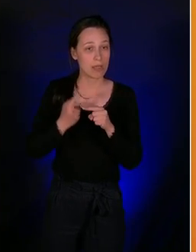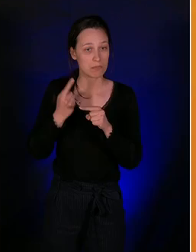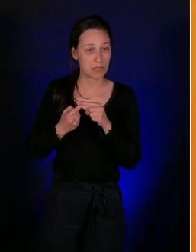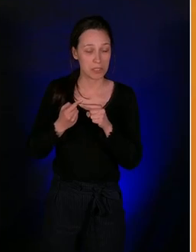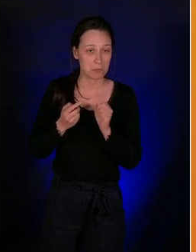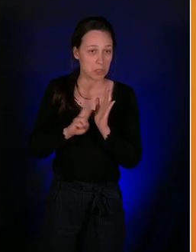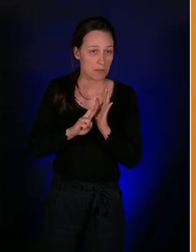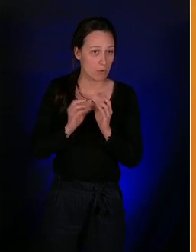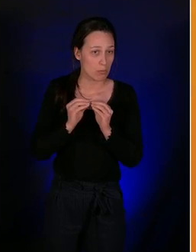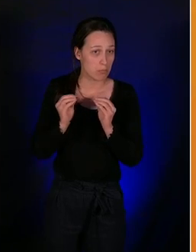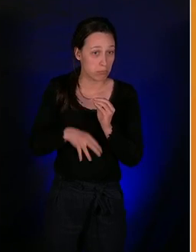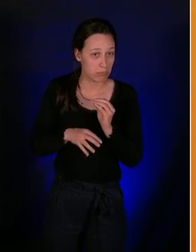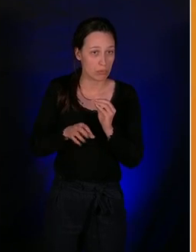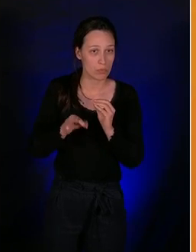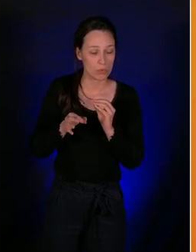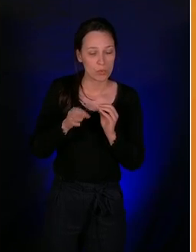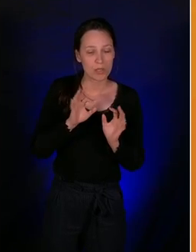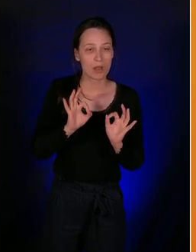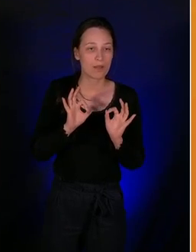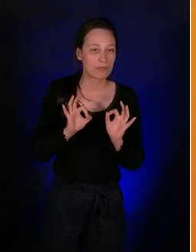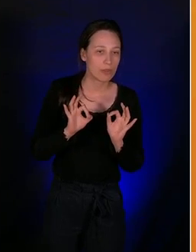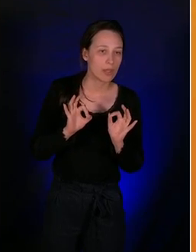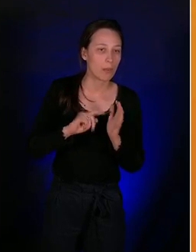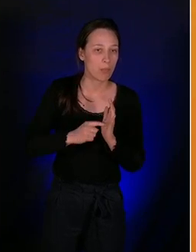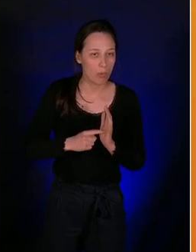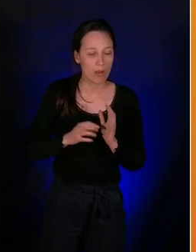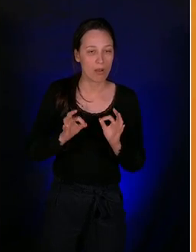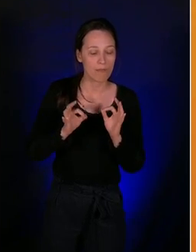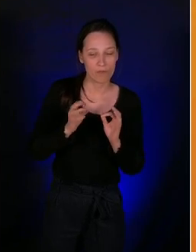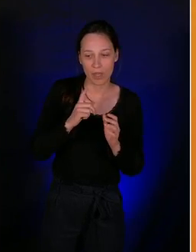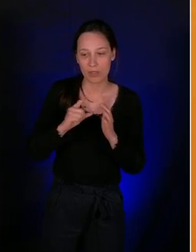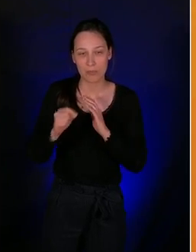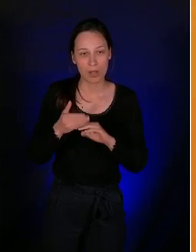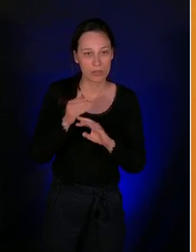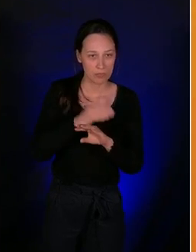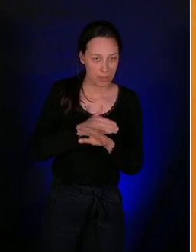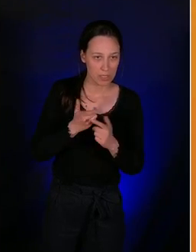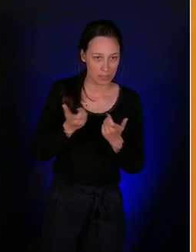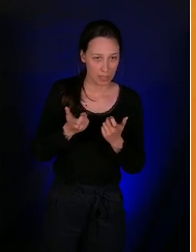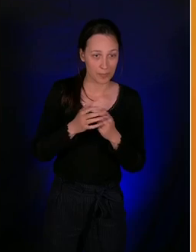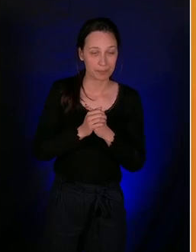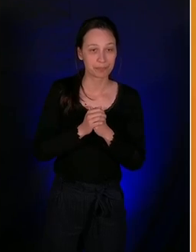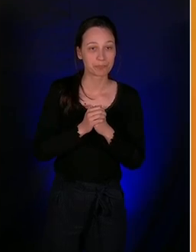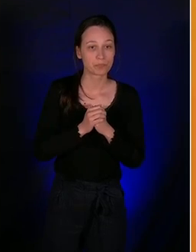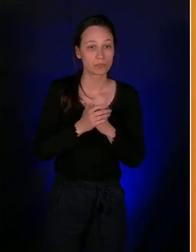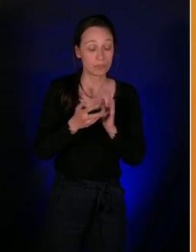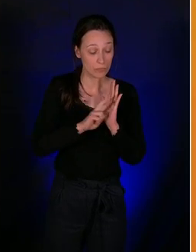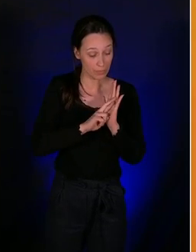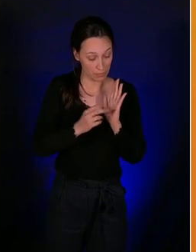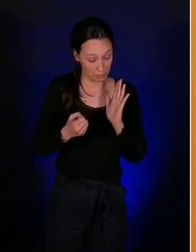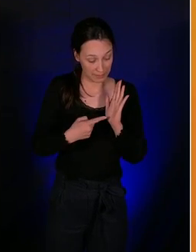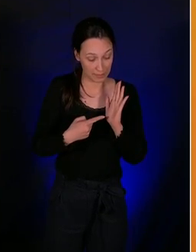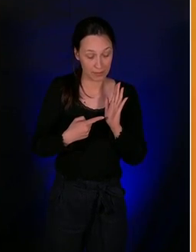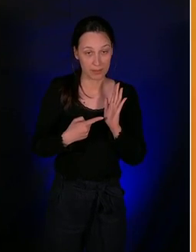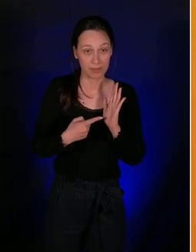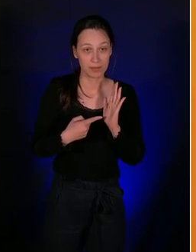avec des départs anticipés, j'y reviens pas, mais sans cette référence-là, justement, pour pouvoir permettre